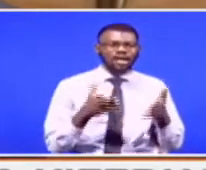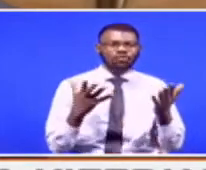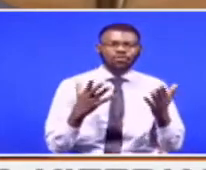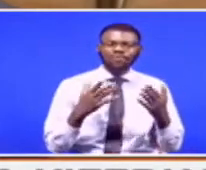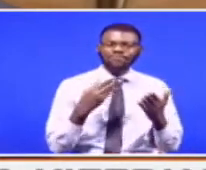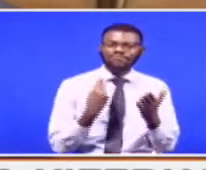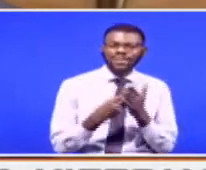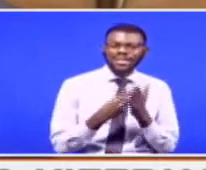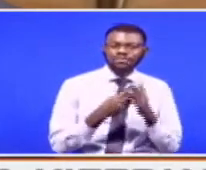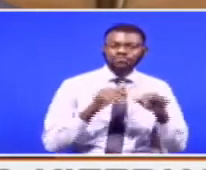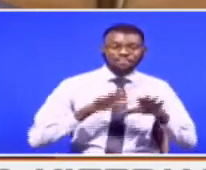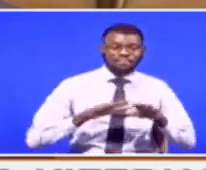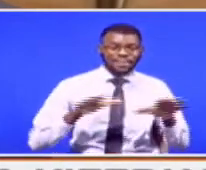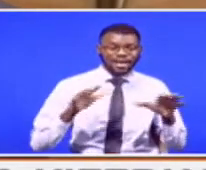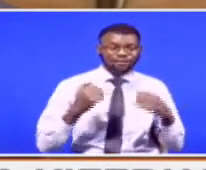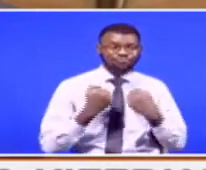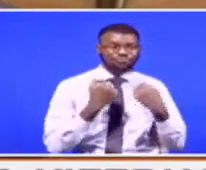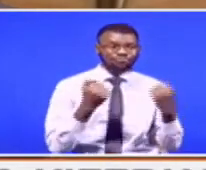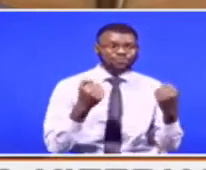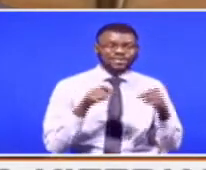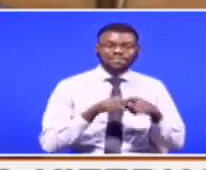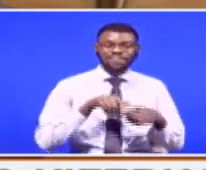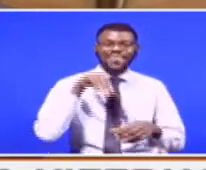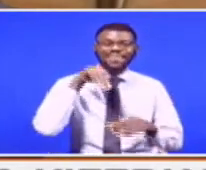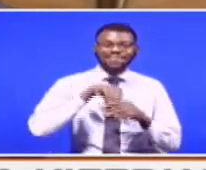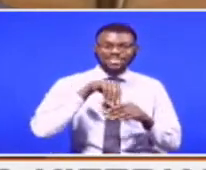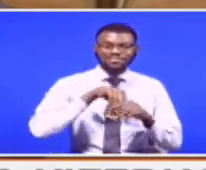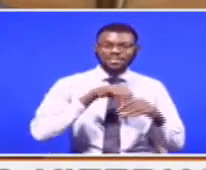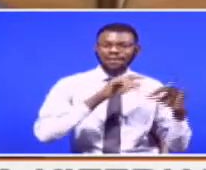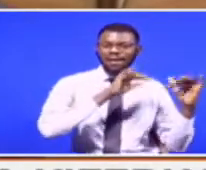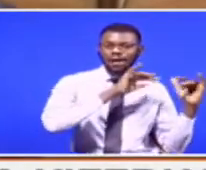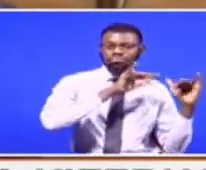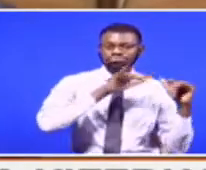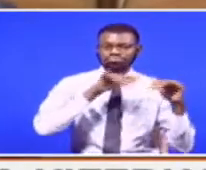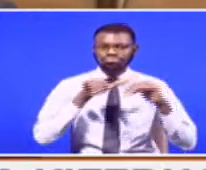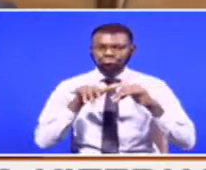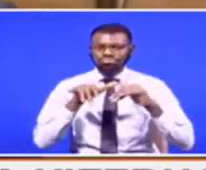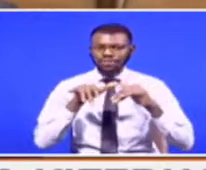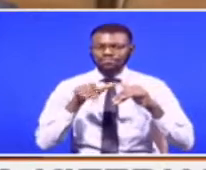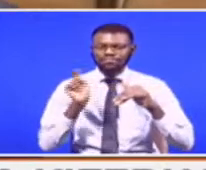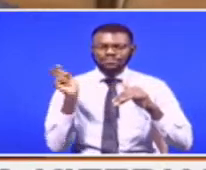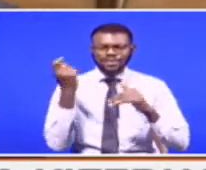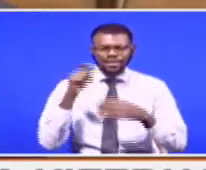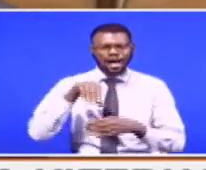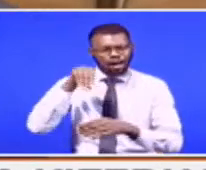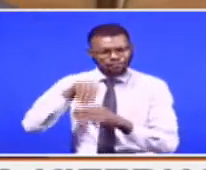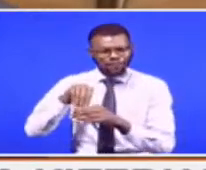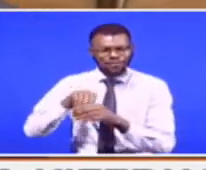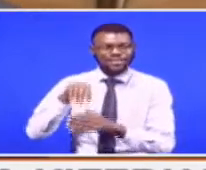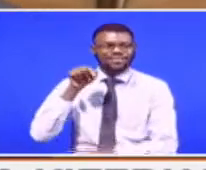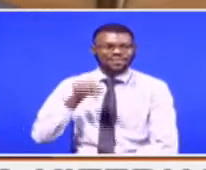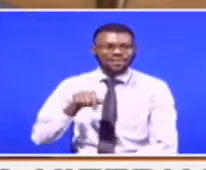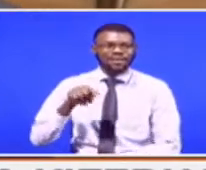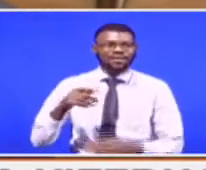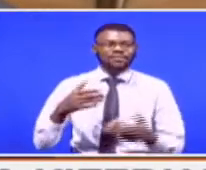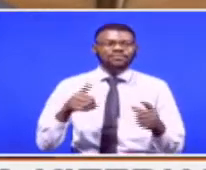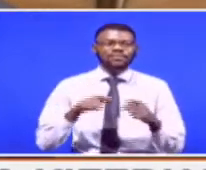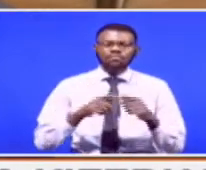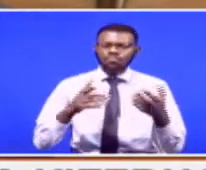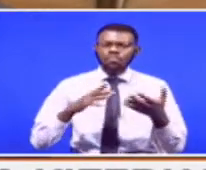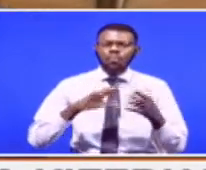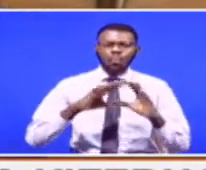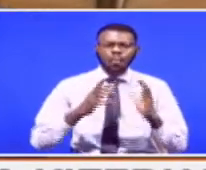financial markets and attract investments in Kenya and the region. The award has enabled us help